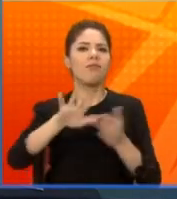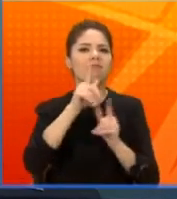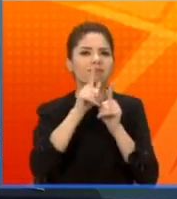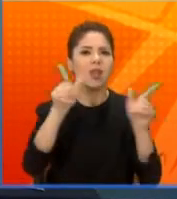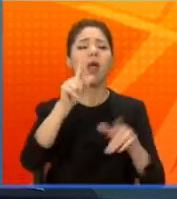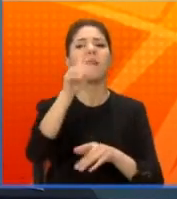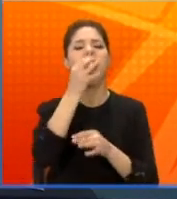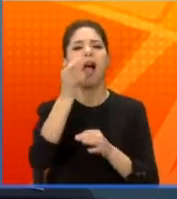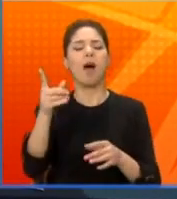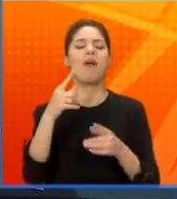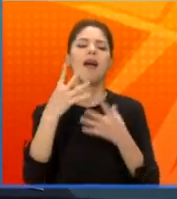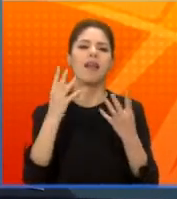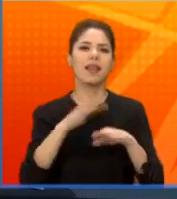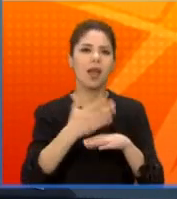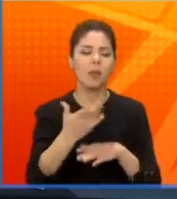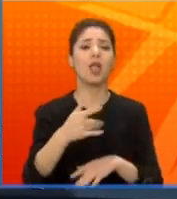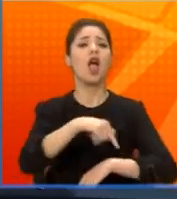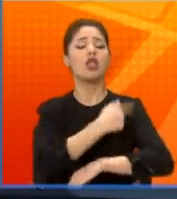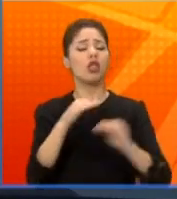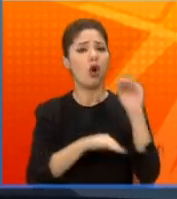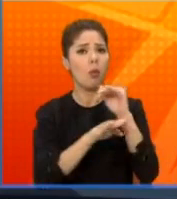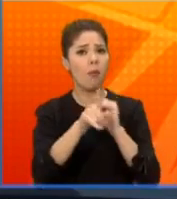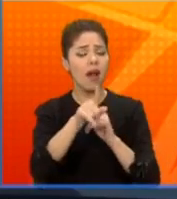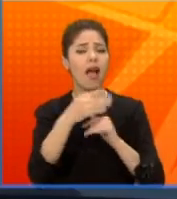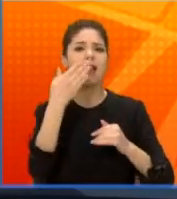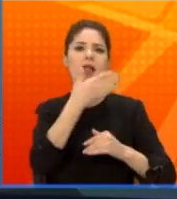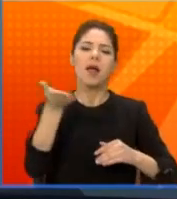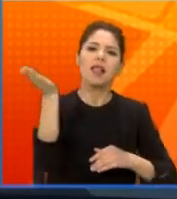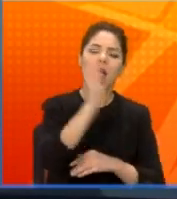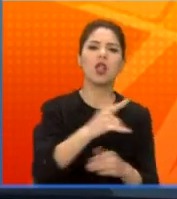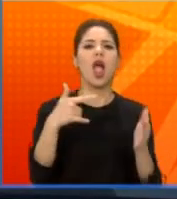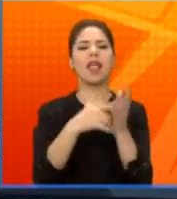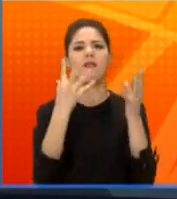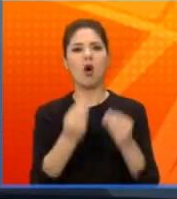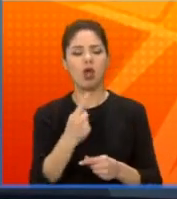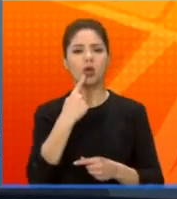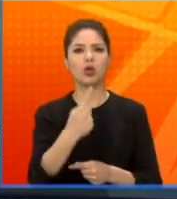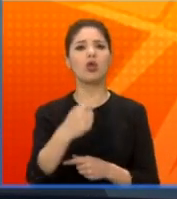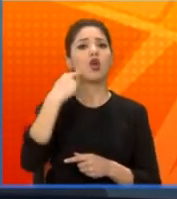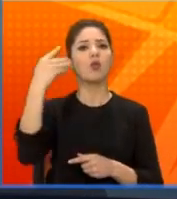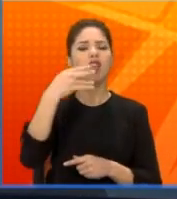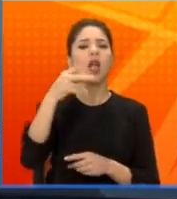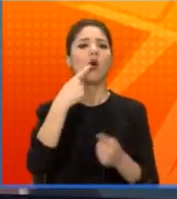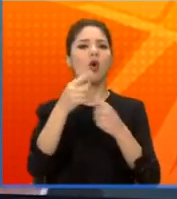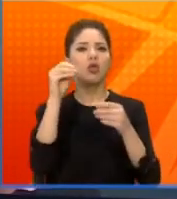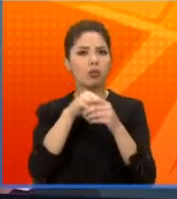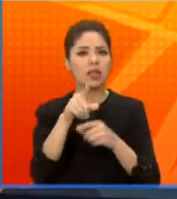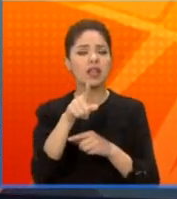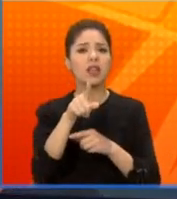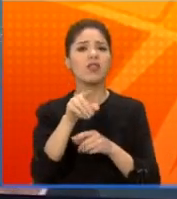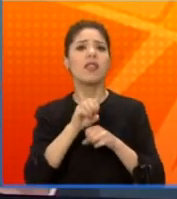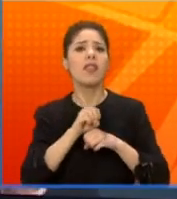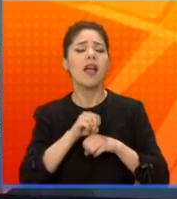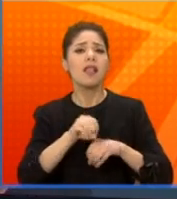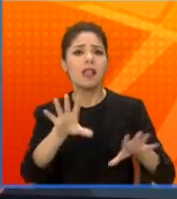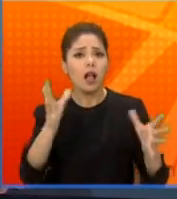beklenen haberi duyurdu. Normal hayata geçişin Ramazan bayramı sonrasında hedeflendiğini söyledi. Erdoğan konuşmasında en az